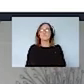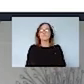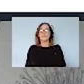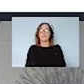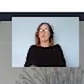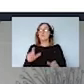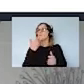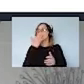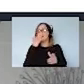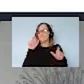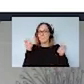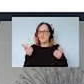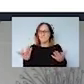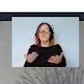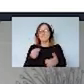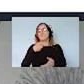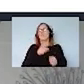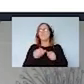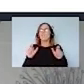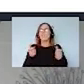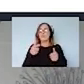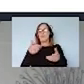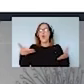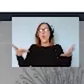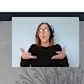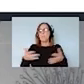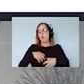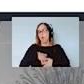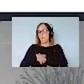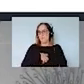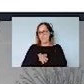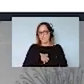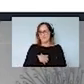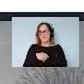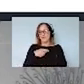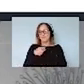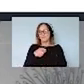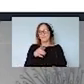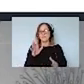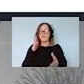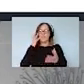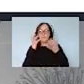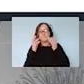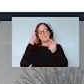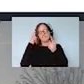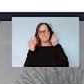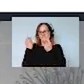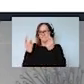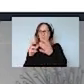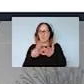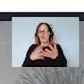Co to za wydarzenie? Więc jest to klub komediowy, czyli taka improwizacja na żywo